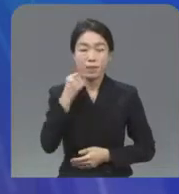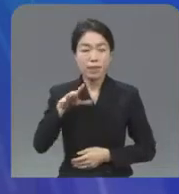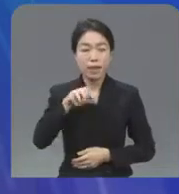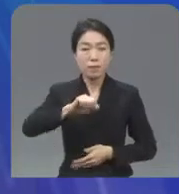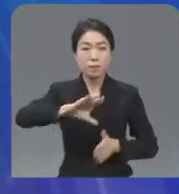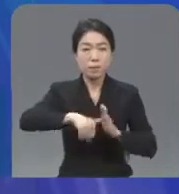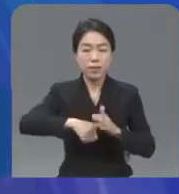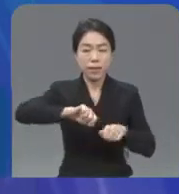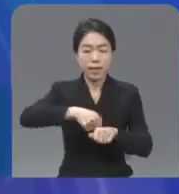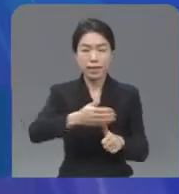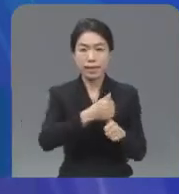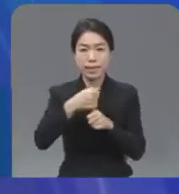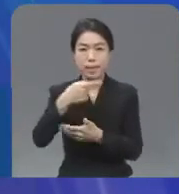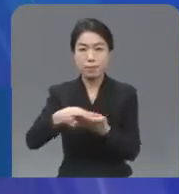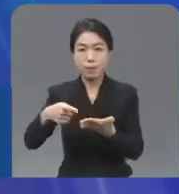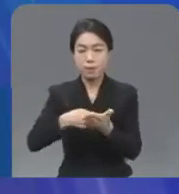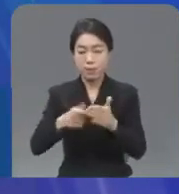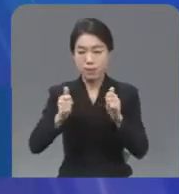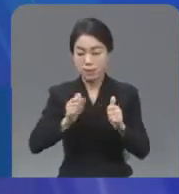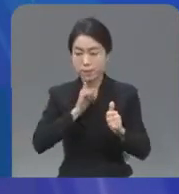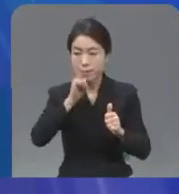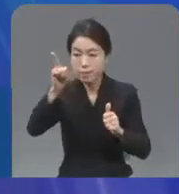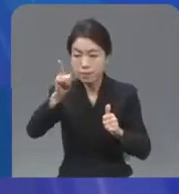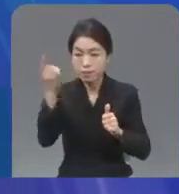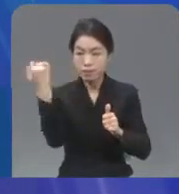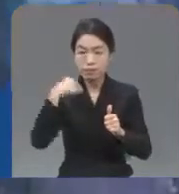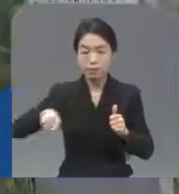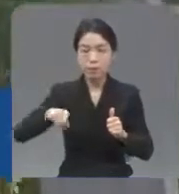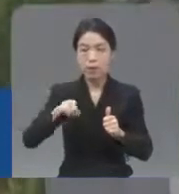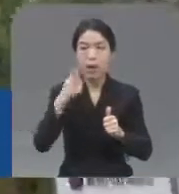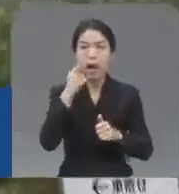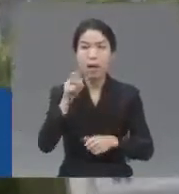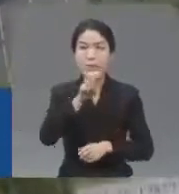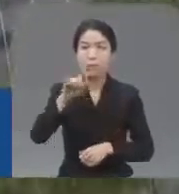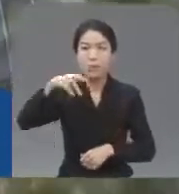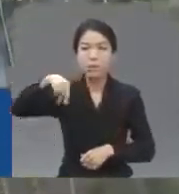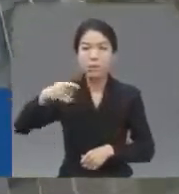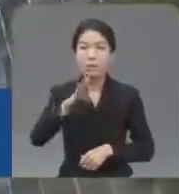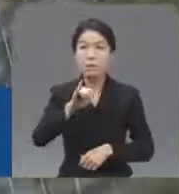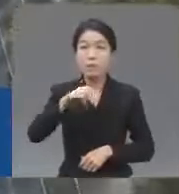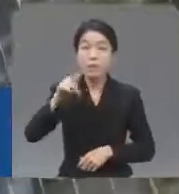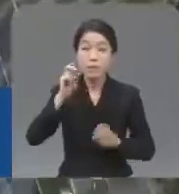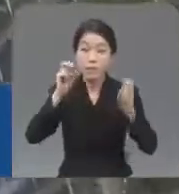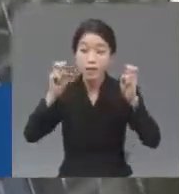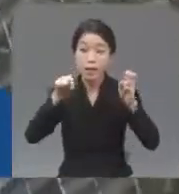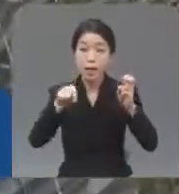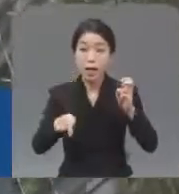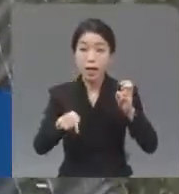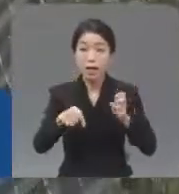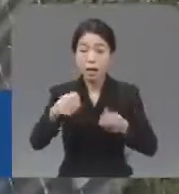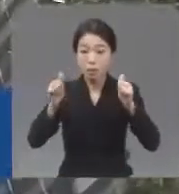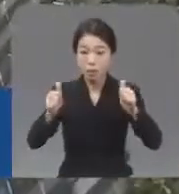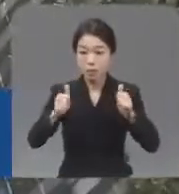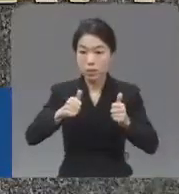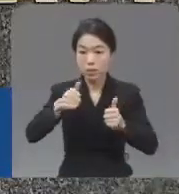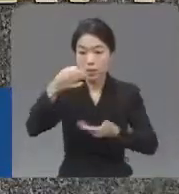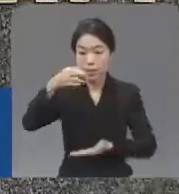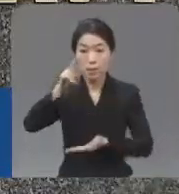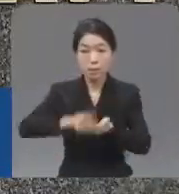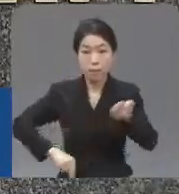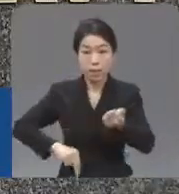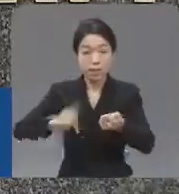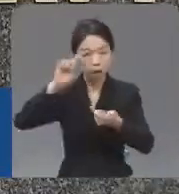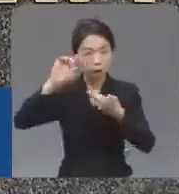일제강점기 강제노역 피해배상 요구에 응하지 않고 있는 일본 미쓰비시 중공업이 법원의 자산 매각 명령에 불복해